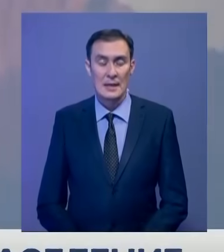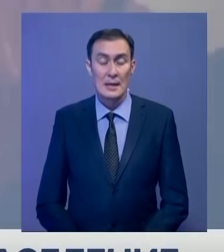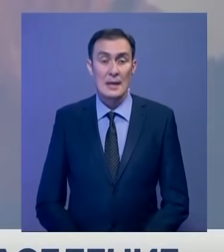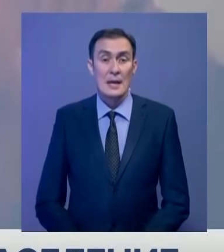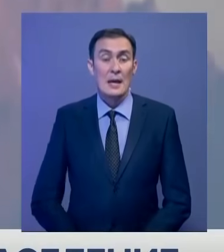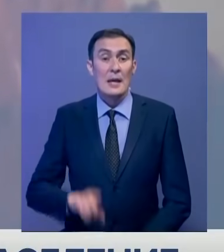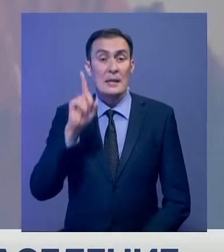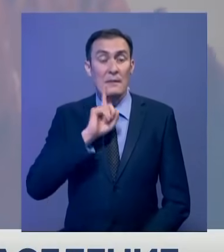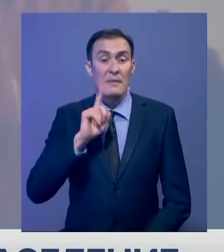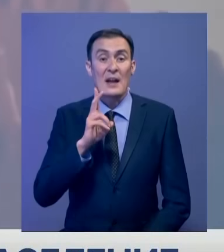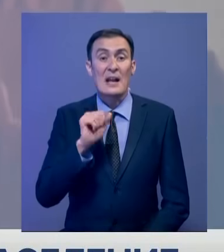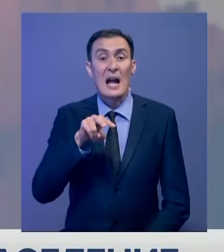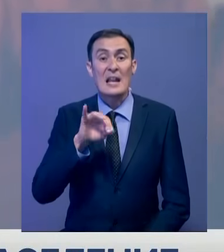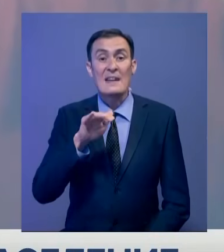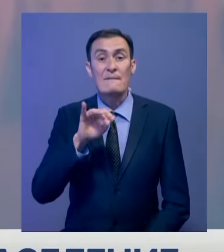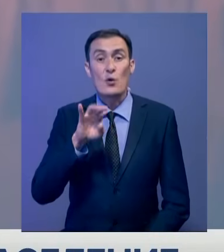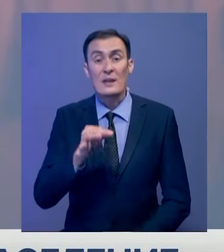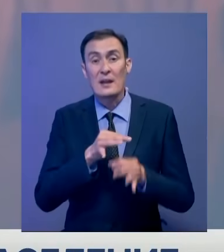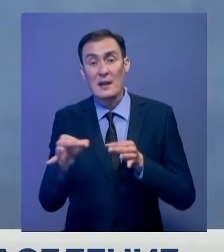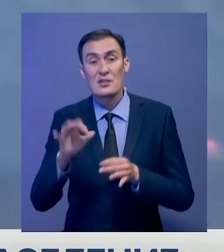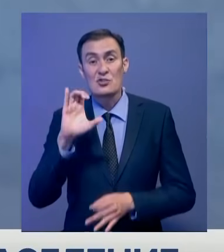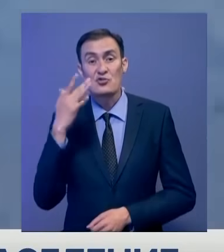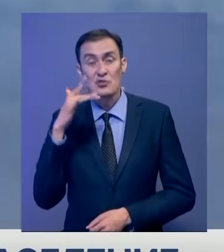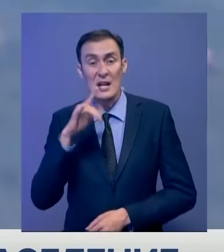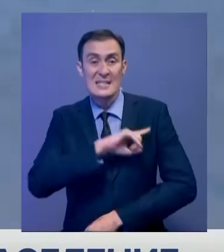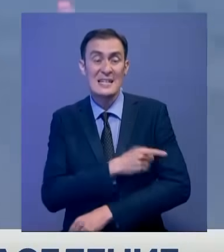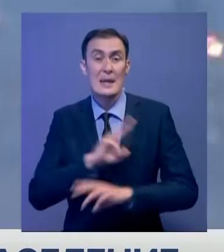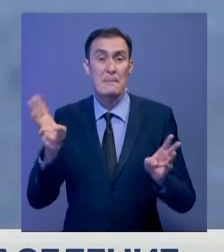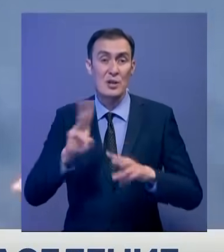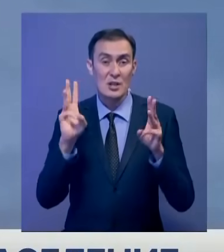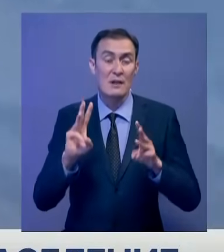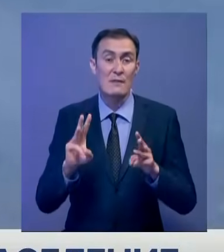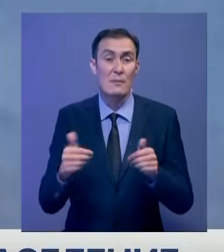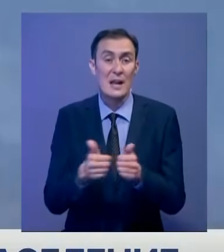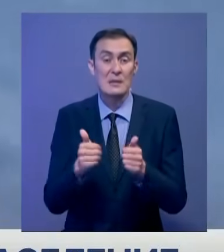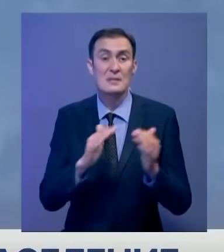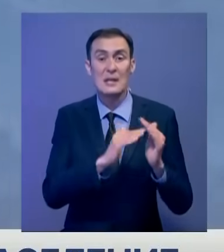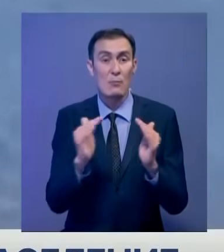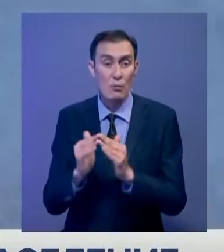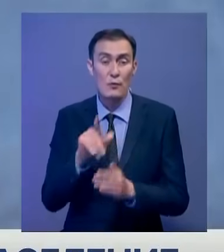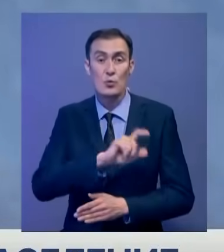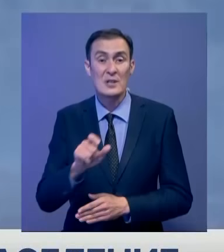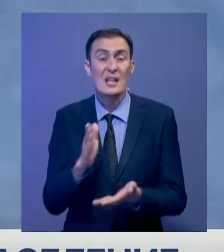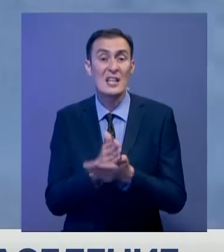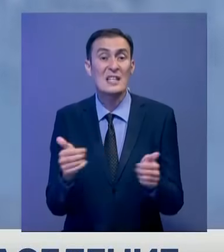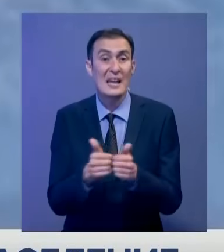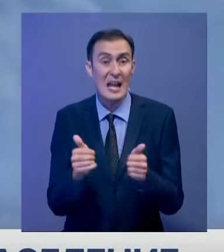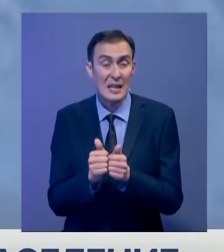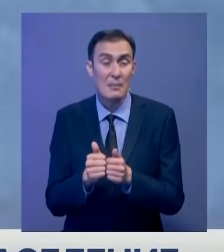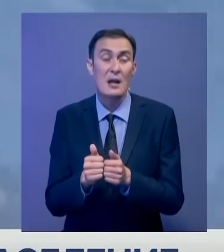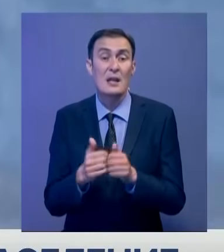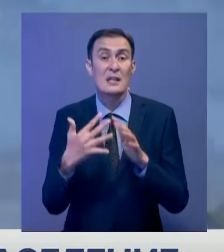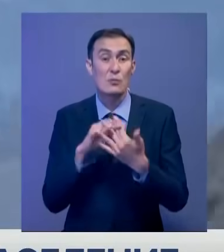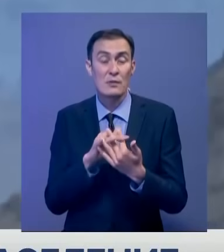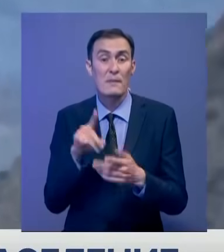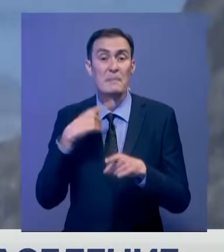Тем временем в Калифорнии продолжают бороться с лесными пожарами. Из-за сильного ветра пламя вплотную подобралось к домам. Жители, расположенных неподалеку